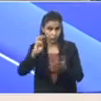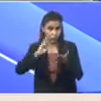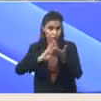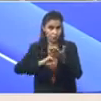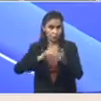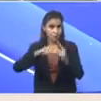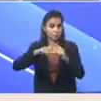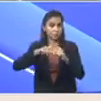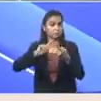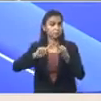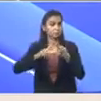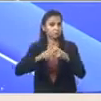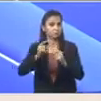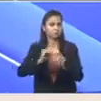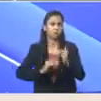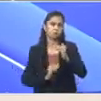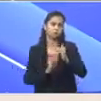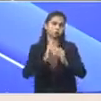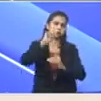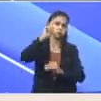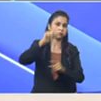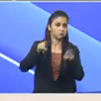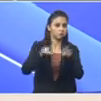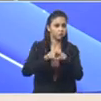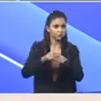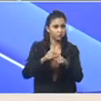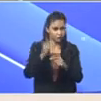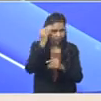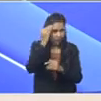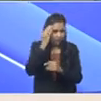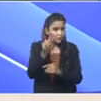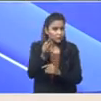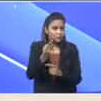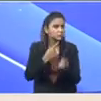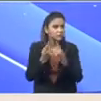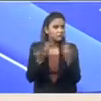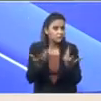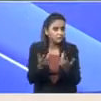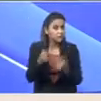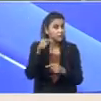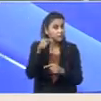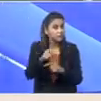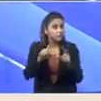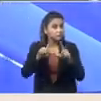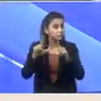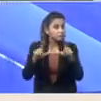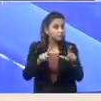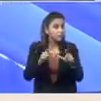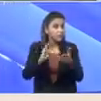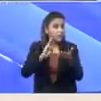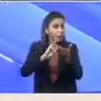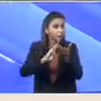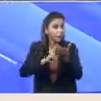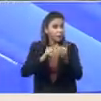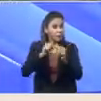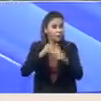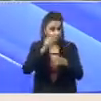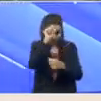है। जानते हैं इसकी भी खास बात क्या है? ये मेड इन इंडिया